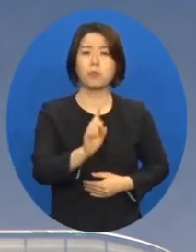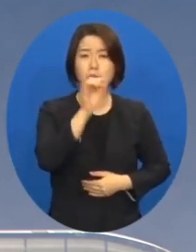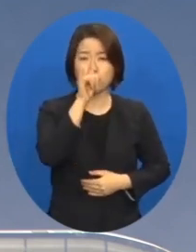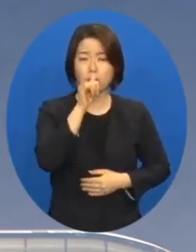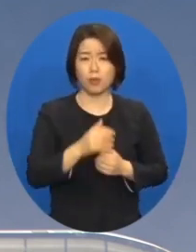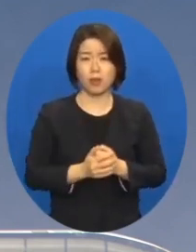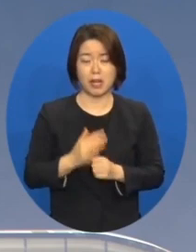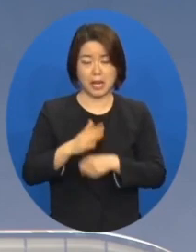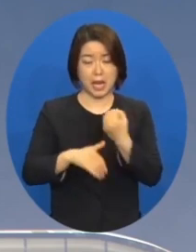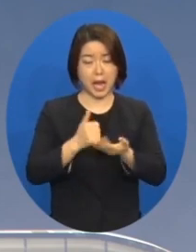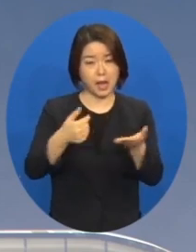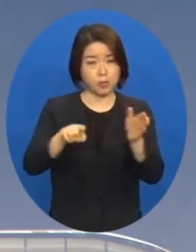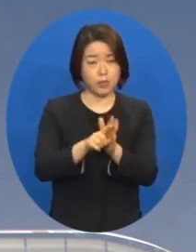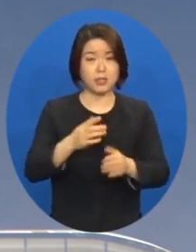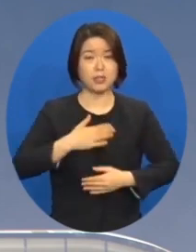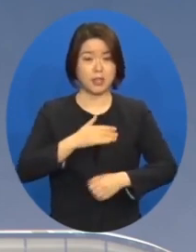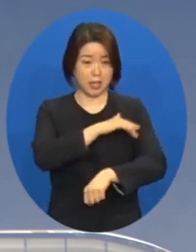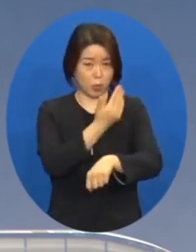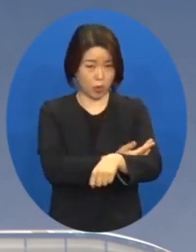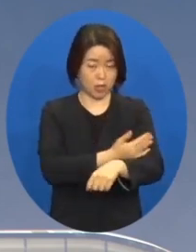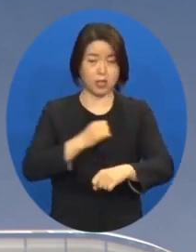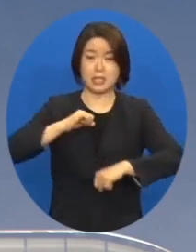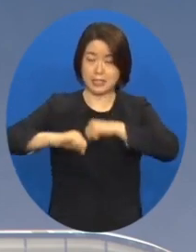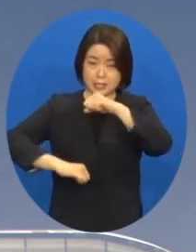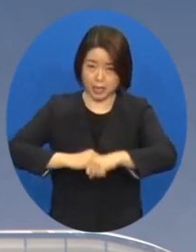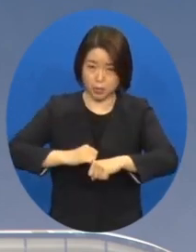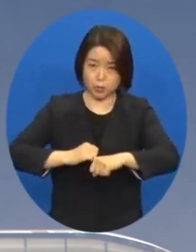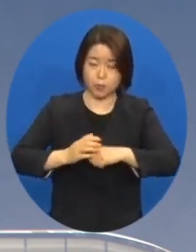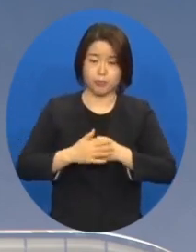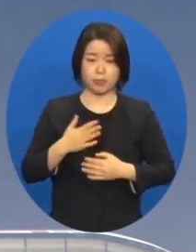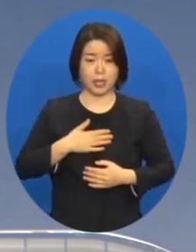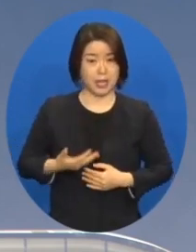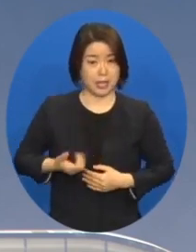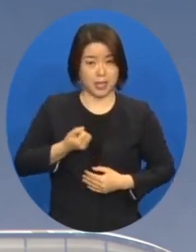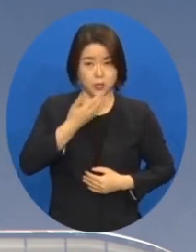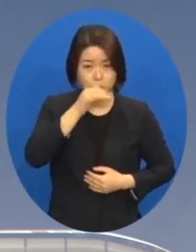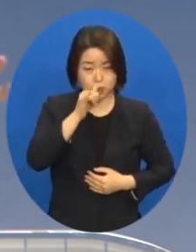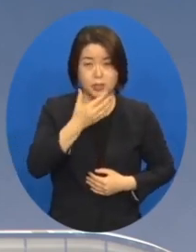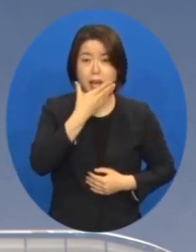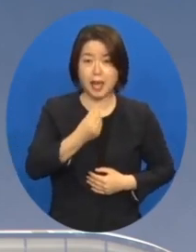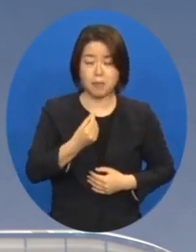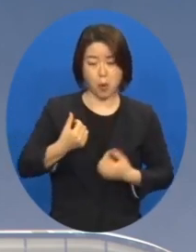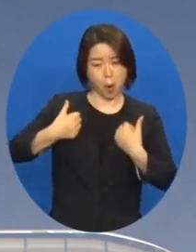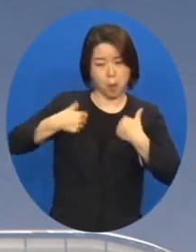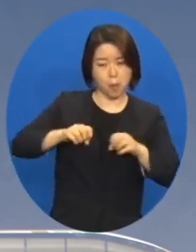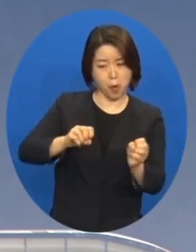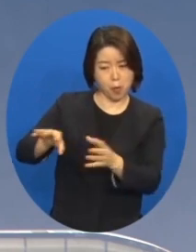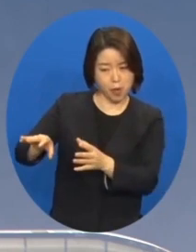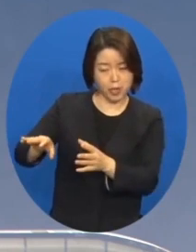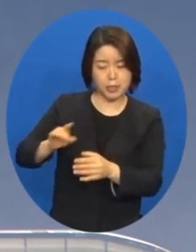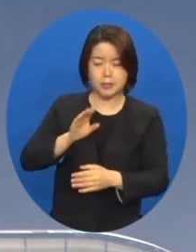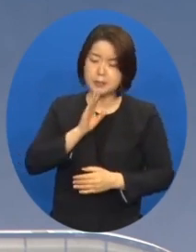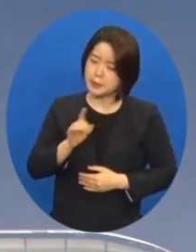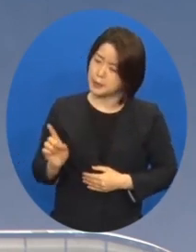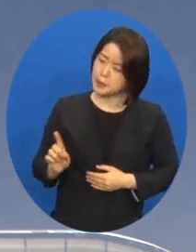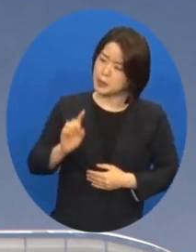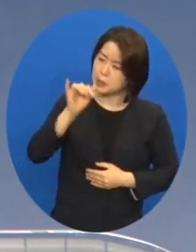하나님을 위해서 내 권리, 내 자유, 내가 누릴 수 있는 행복을 포기해 버린 게 정말 뭐가